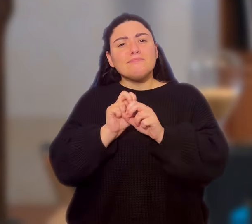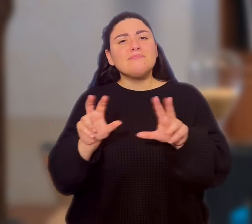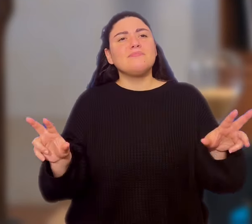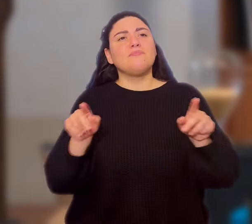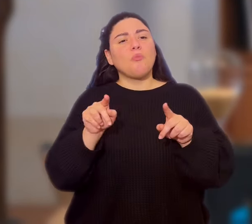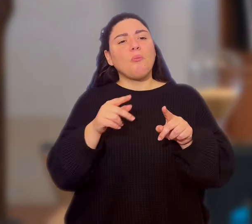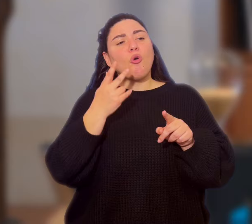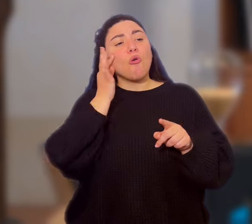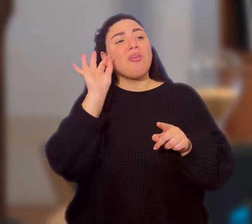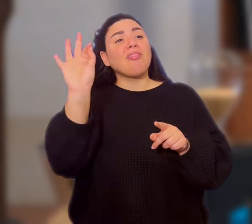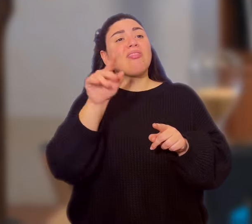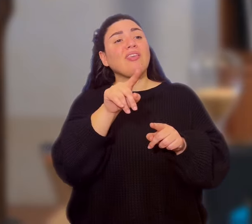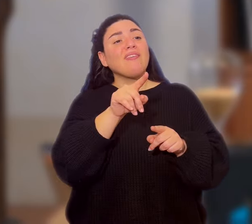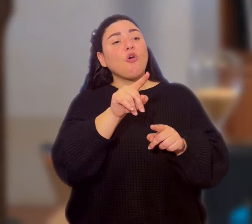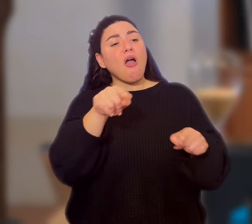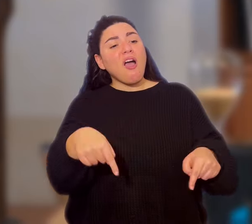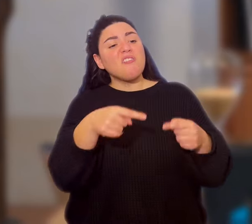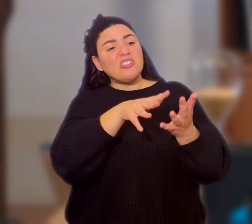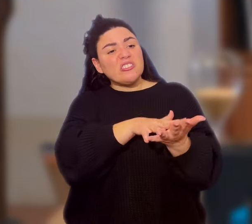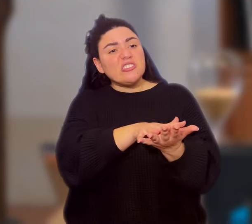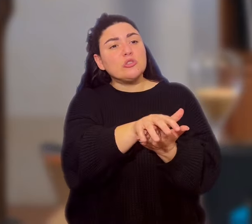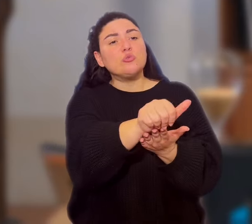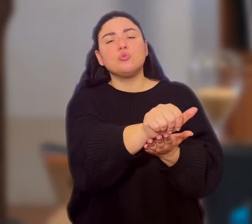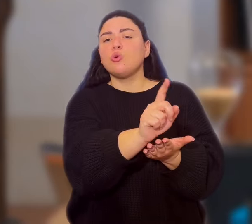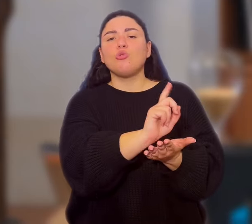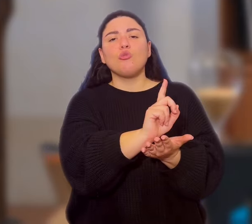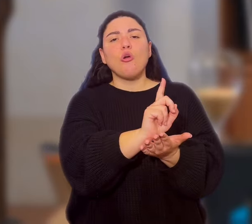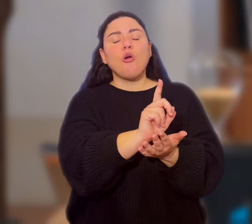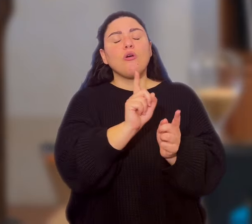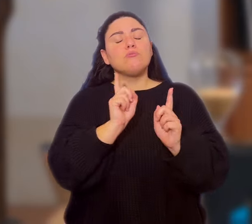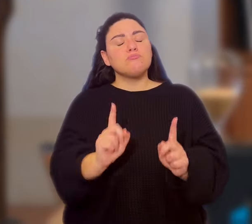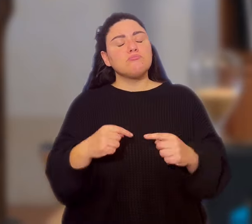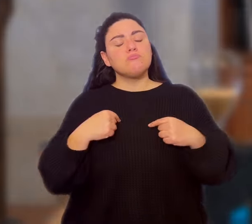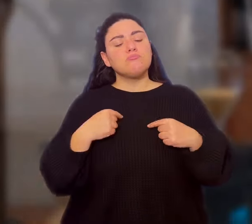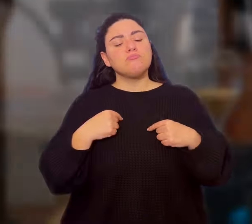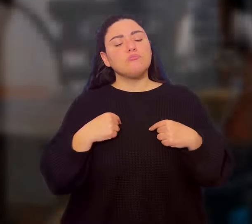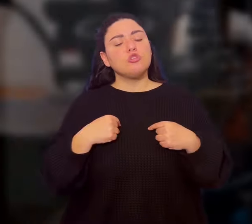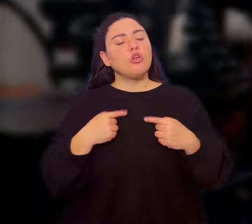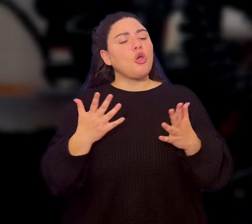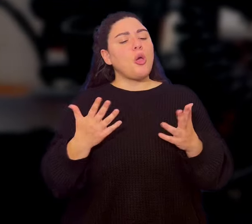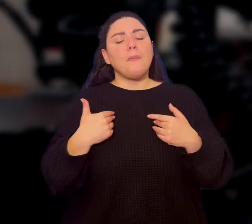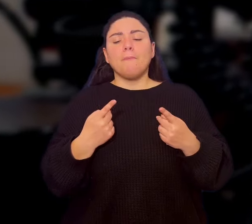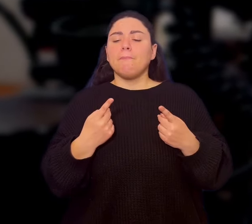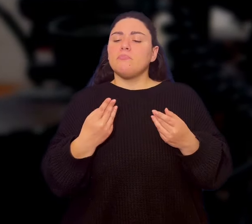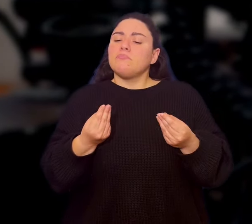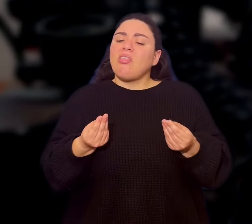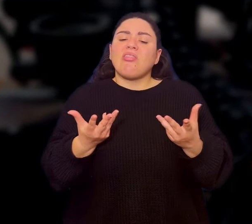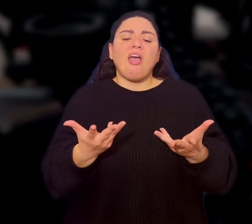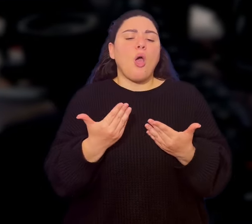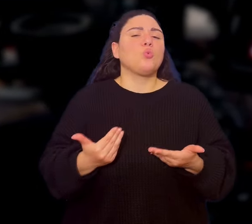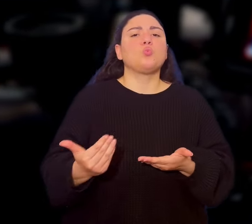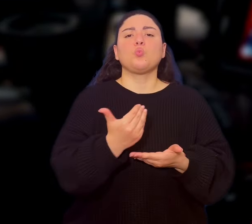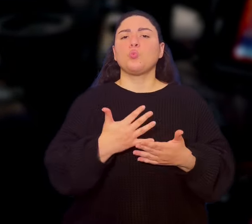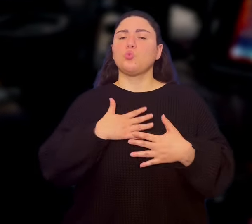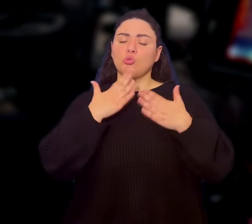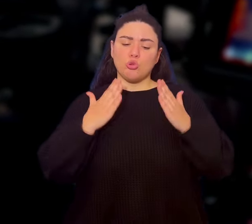degli avversari quanto piuttosto dello svuotamento di sé stesso e infatti dice